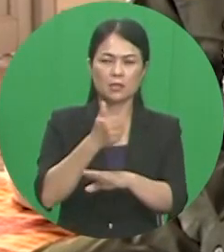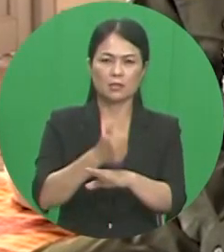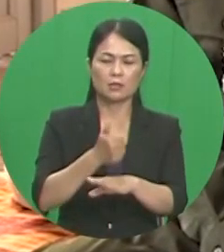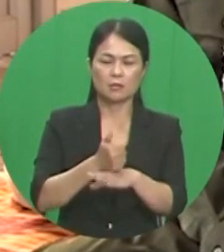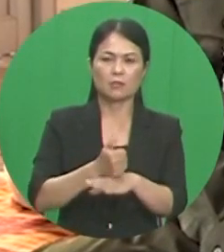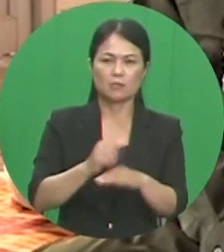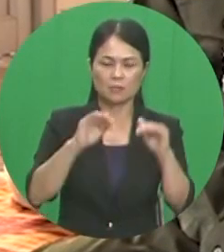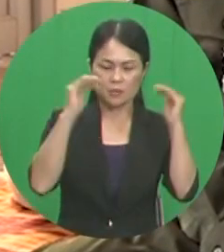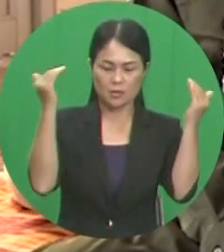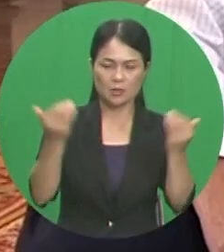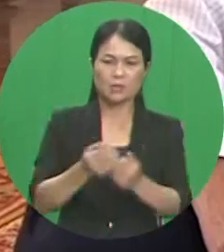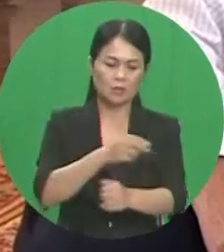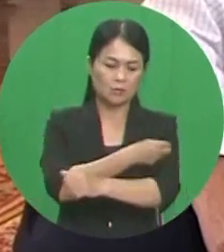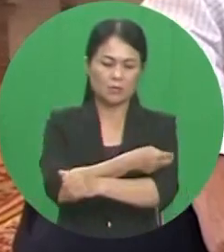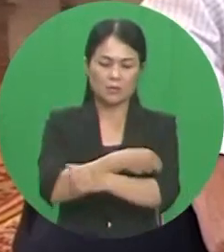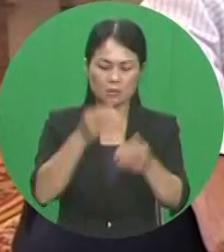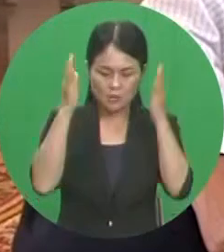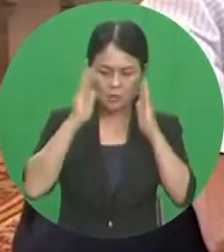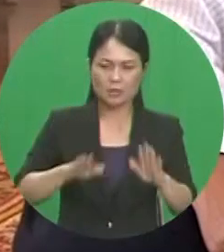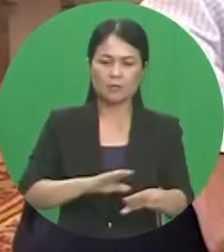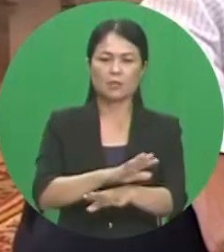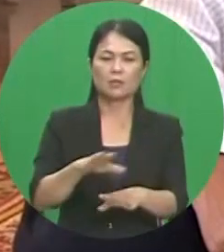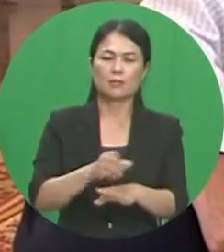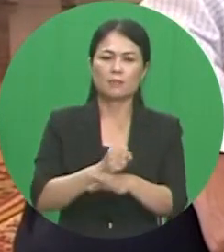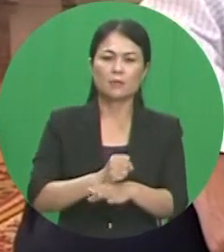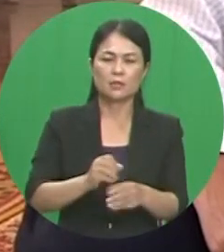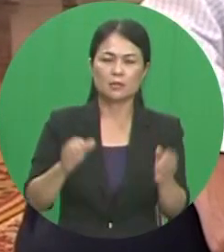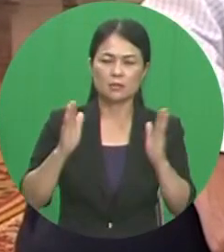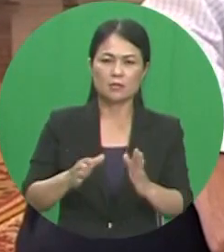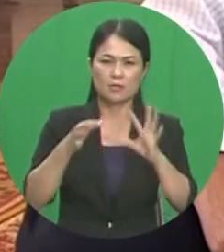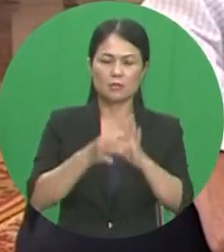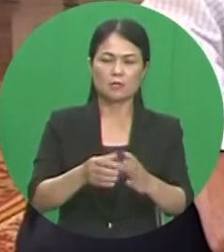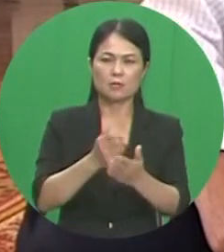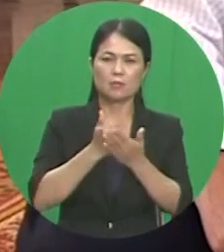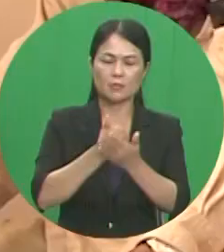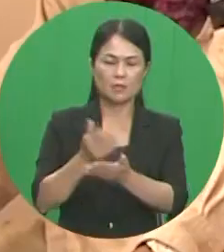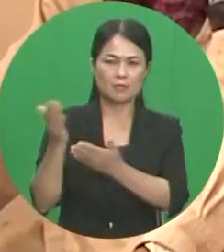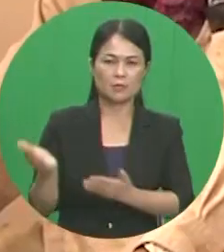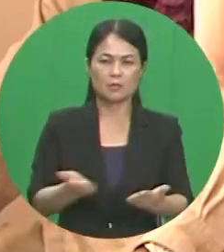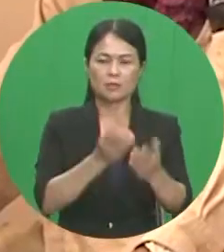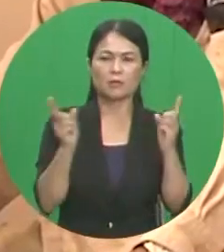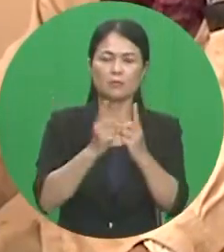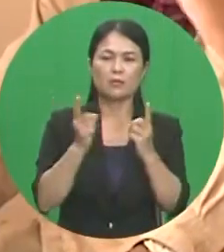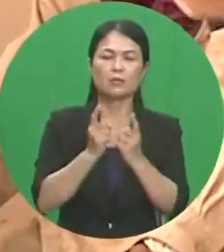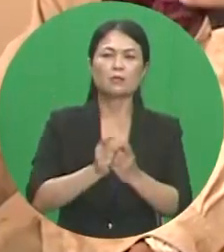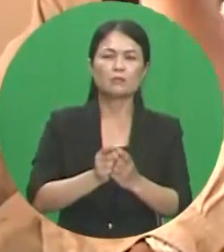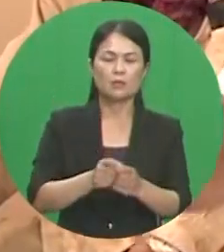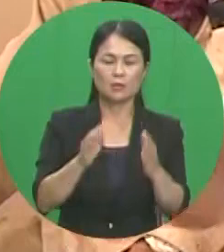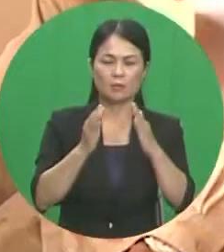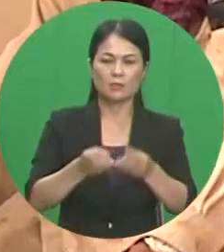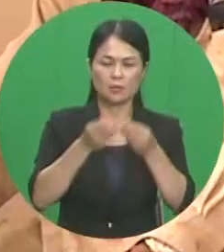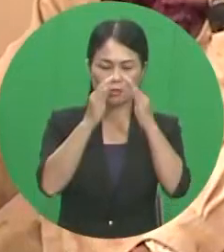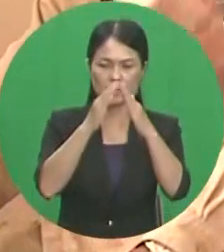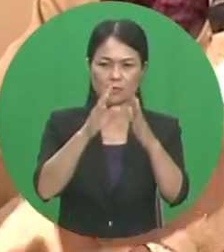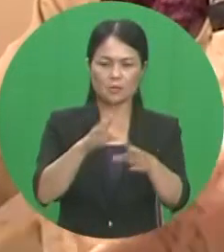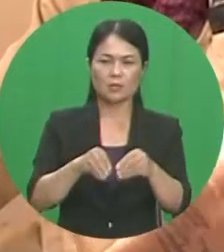ធានសមាគមគ្រូពេទ្យអ៊ីស្លាមកម្ពុជាព្រមទាំងសហការីបានអញ្ជើញជួបសំណេះសំណាលនិងប្រកល់សាលារៀនមួយខ្នង